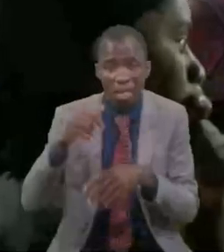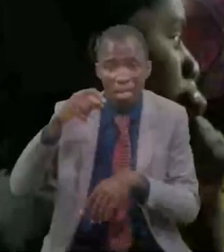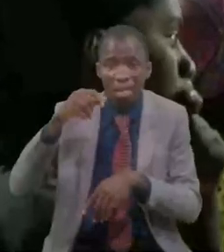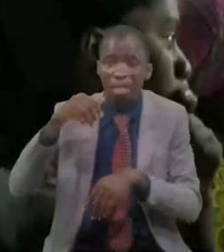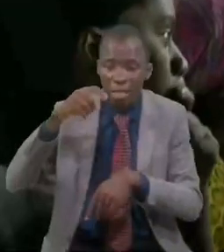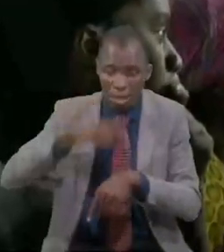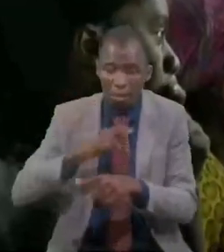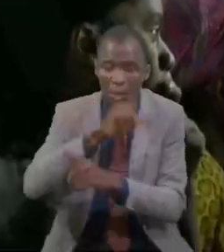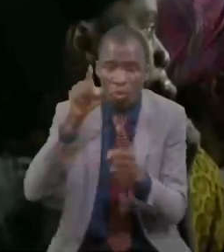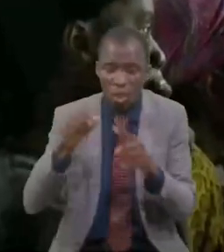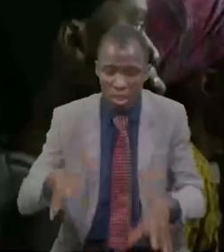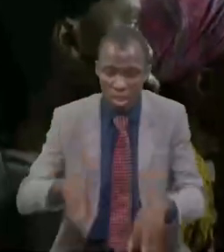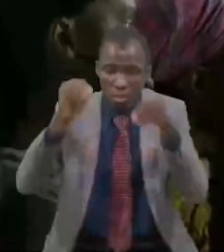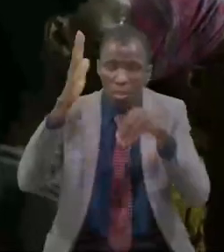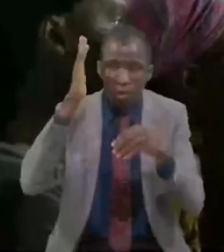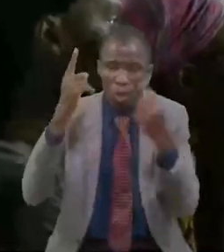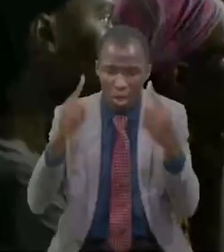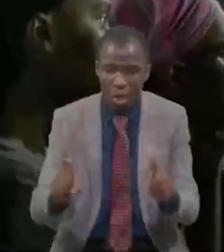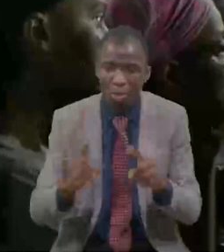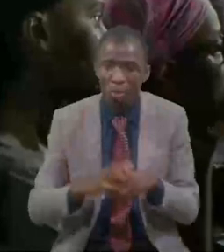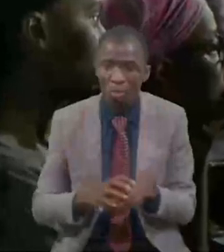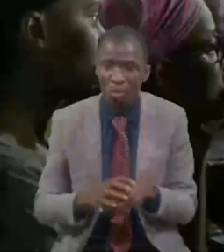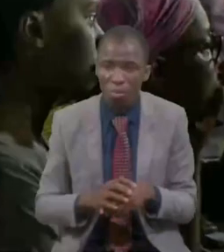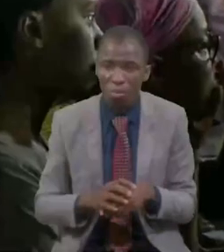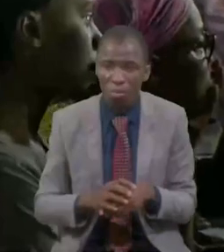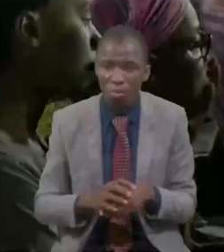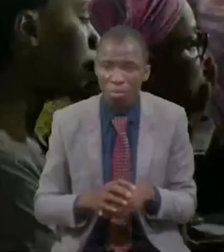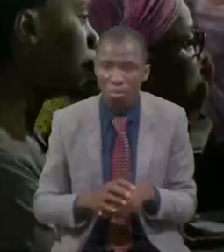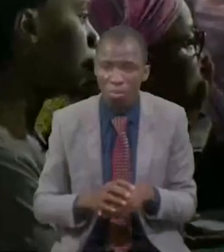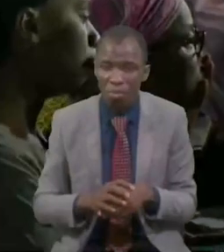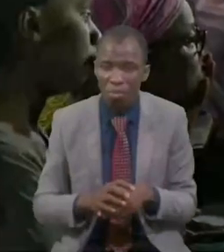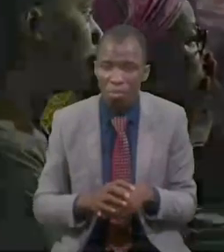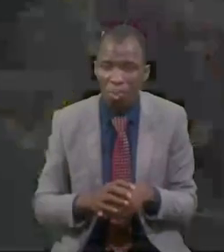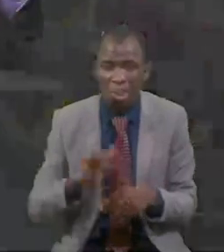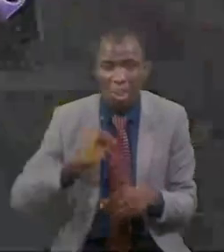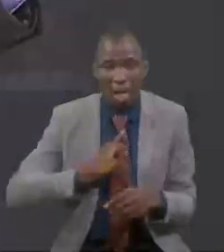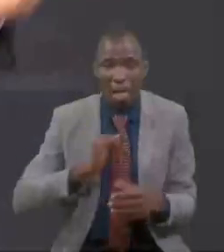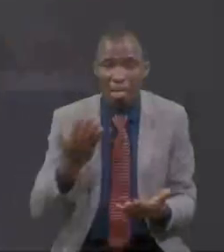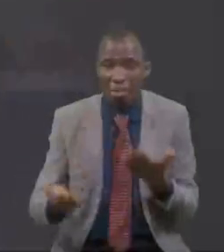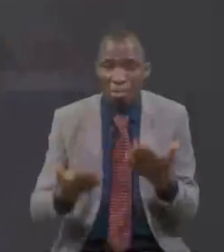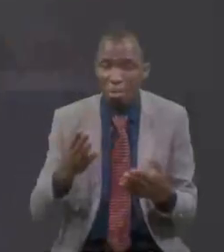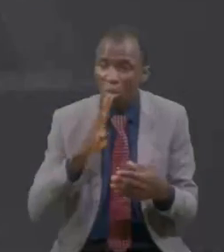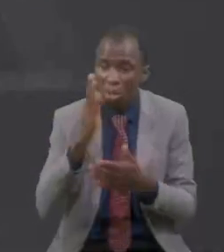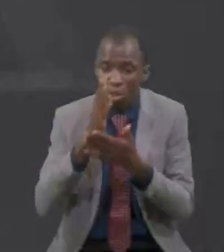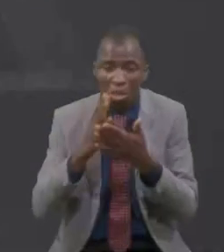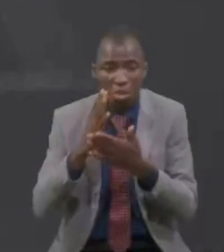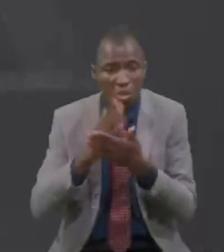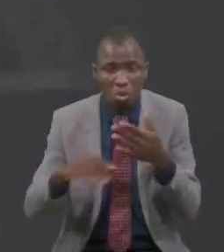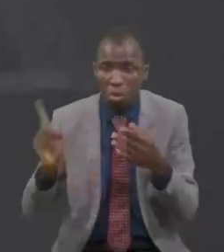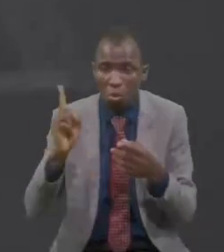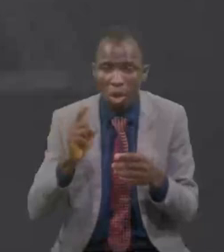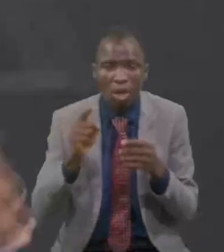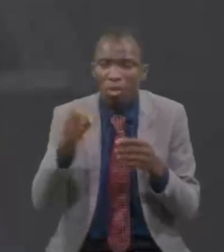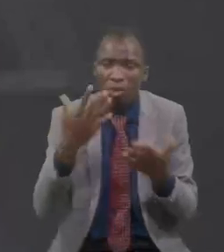lorsque l'enlèvement aura lieu je serai quelque part tu peux être quelque part